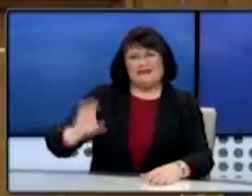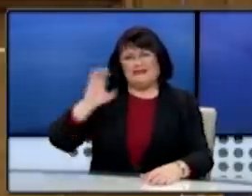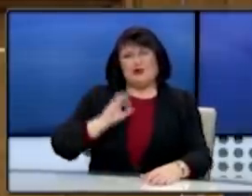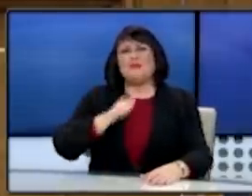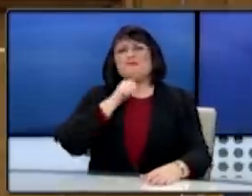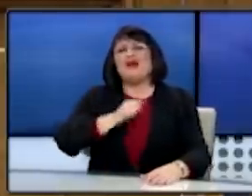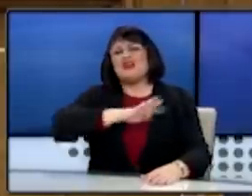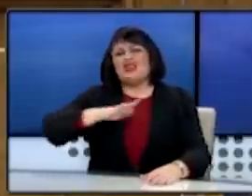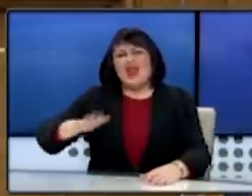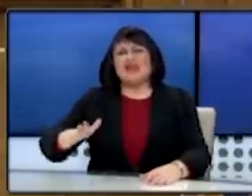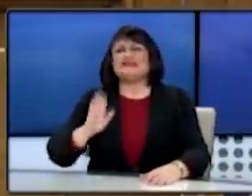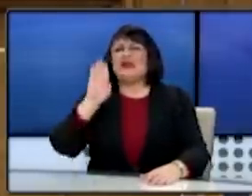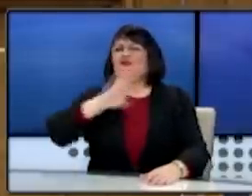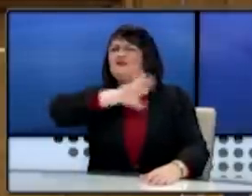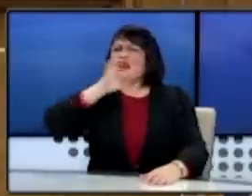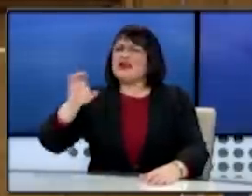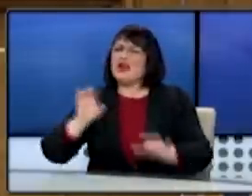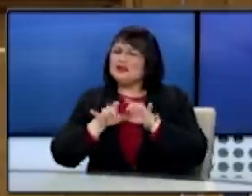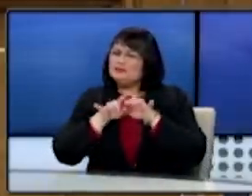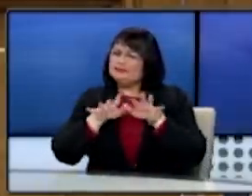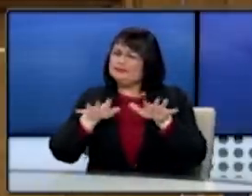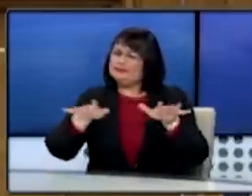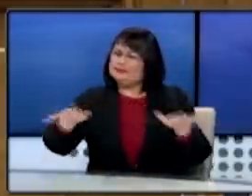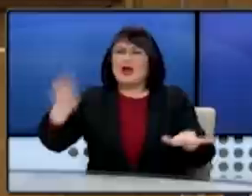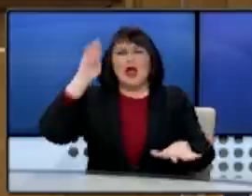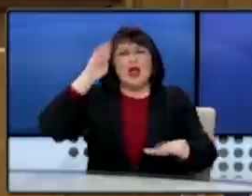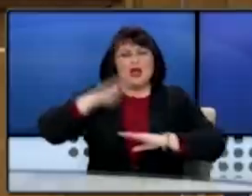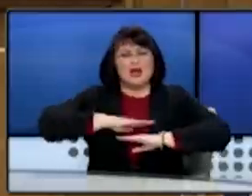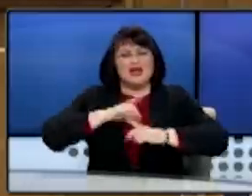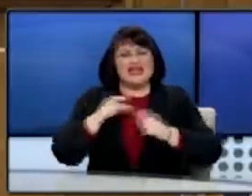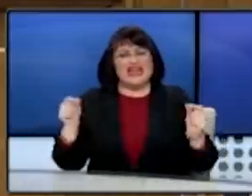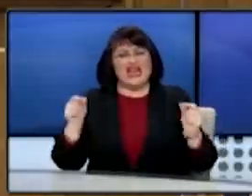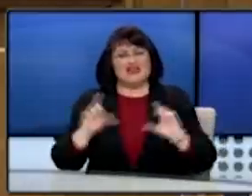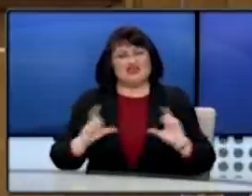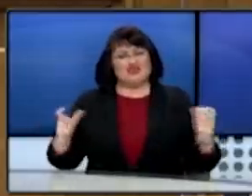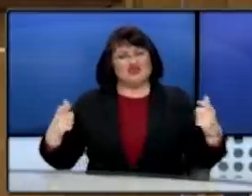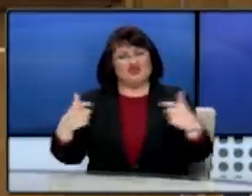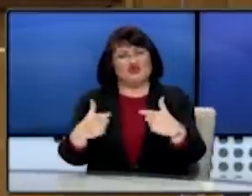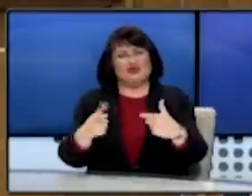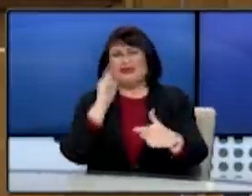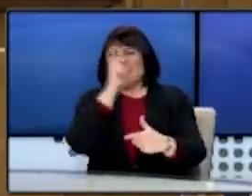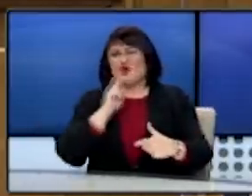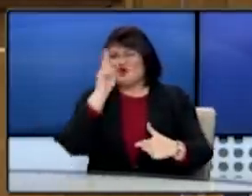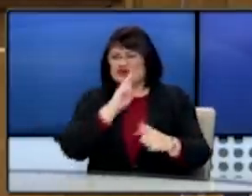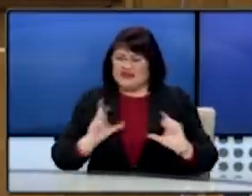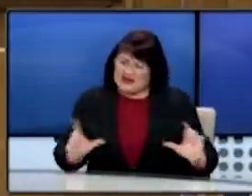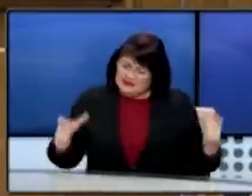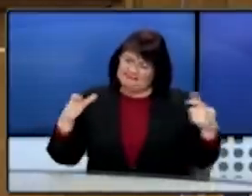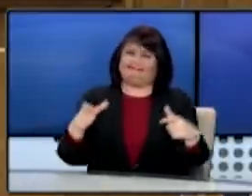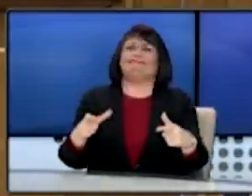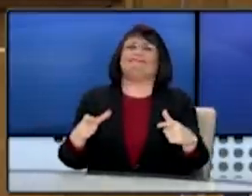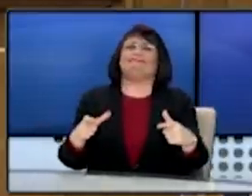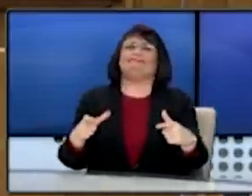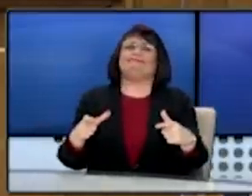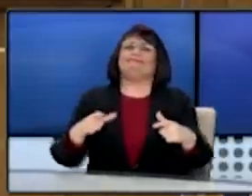Μαύρη Θάλασσα, όπου ξεδιπλώνονται τα νατοϊκά σχέδια περικύκλωσης της Ρωσίας, ρίχνοντας λάδι